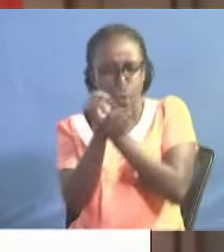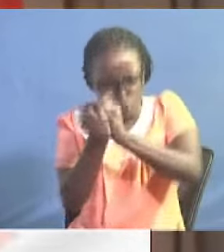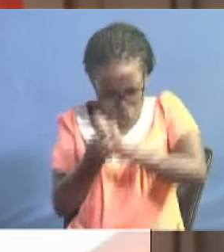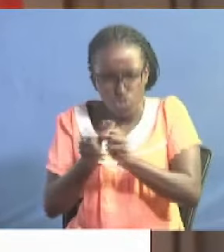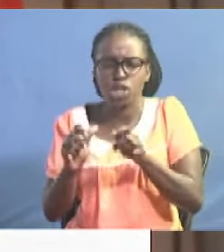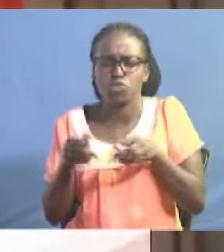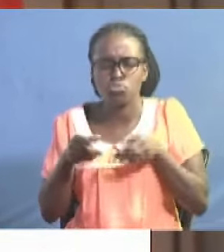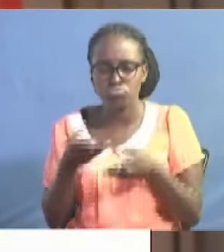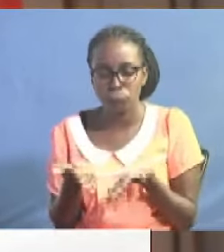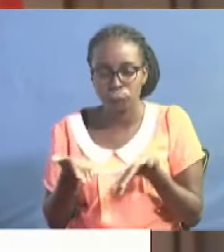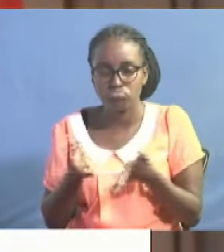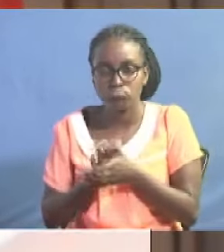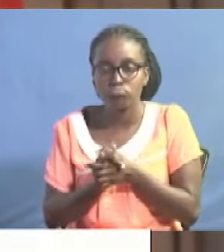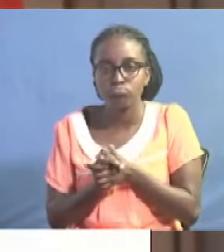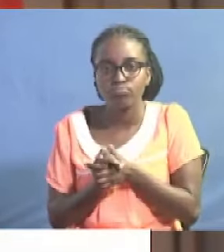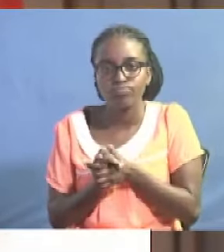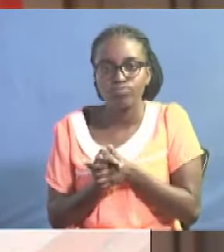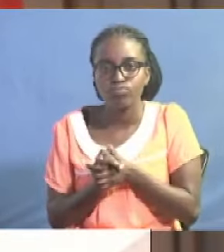leo. No state officer